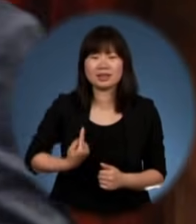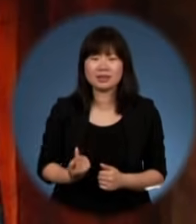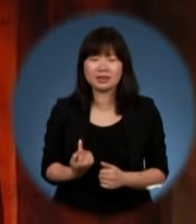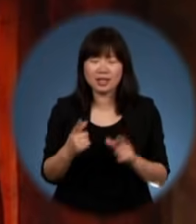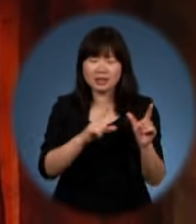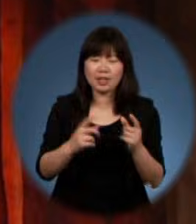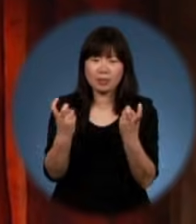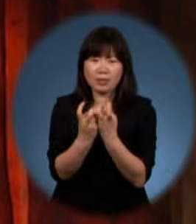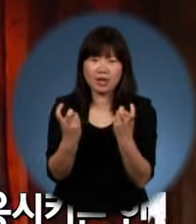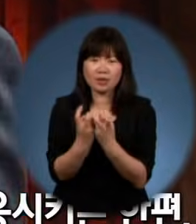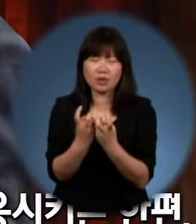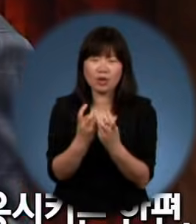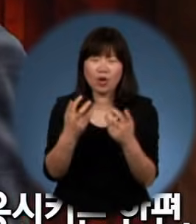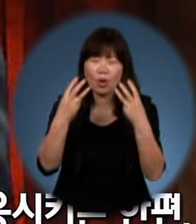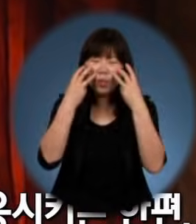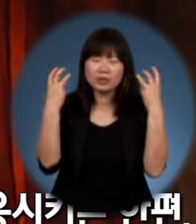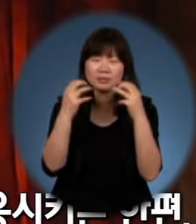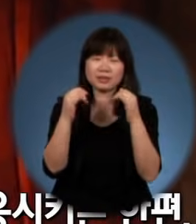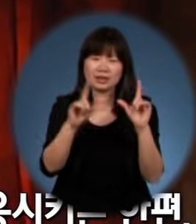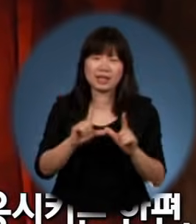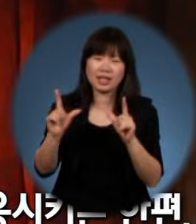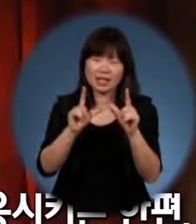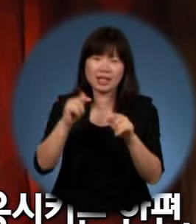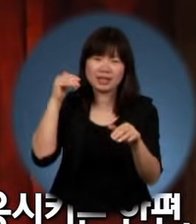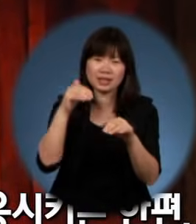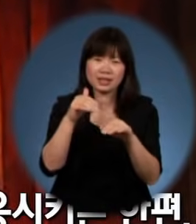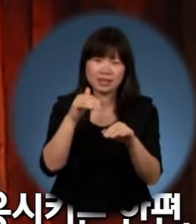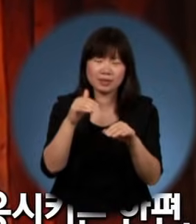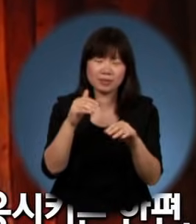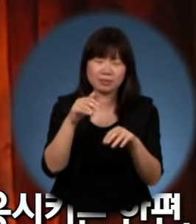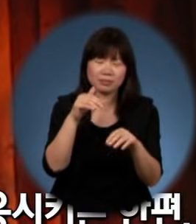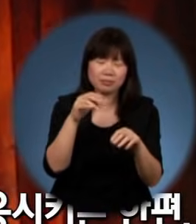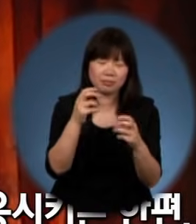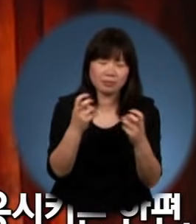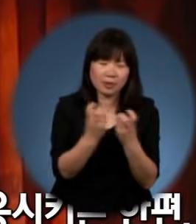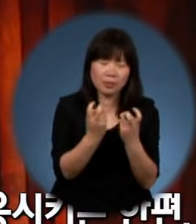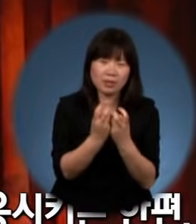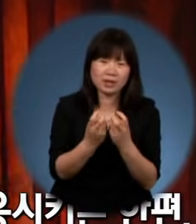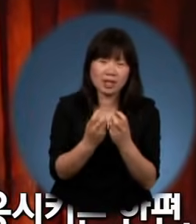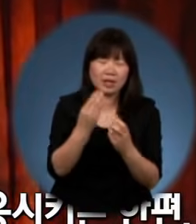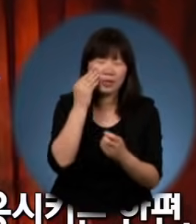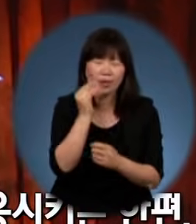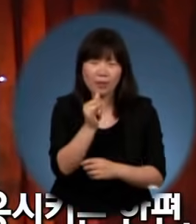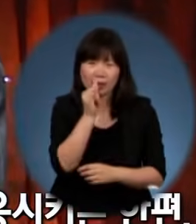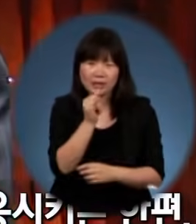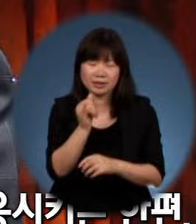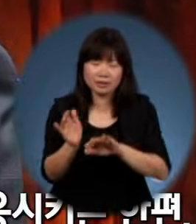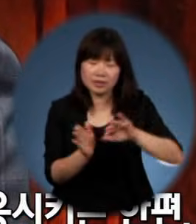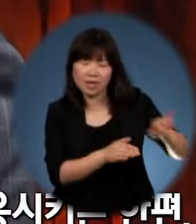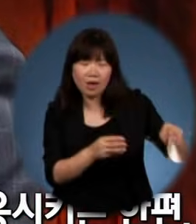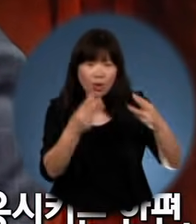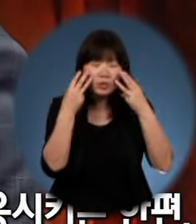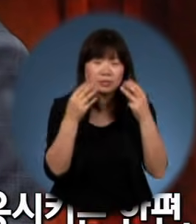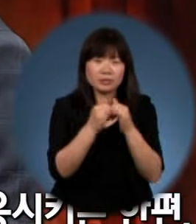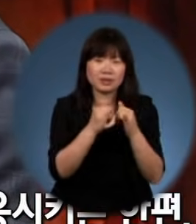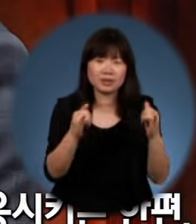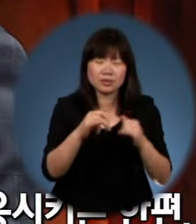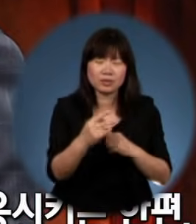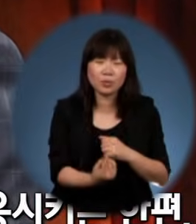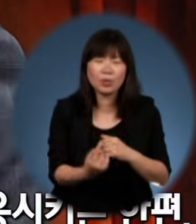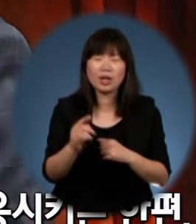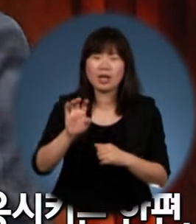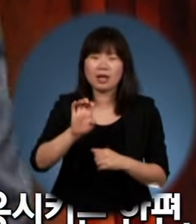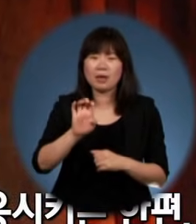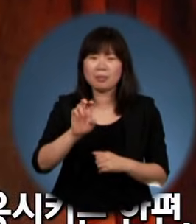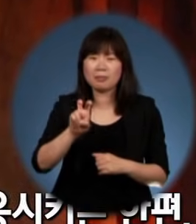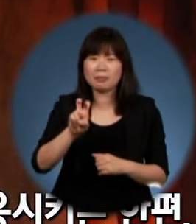생활 방식을 원주민의 생활 방식의 적응시키는 한편 원주민들도 마케도니아 그리스의